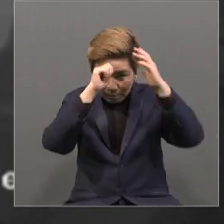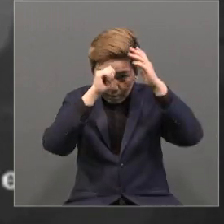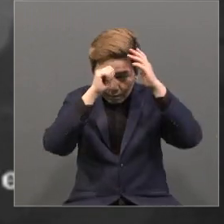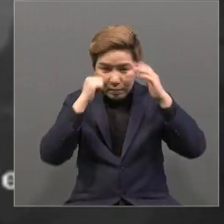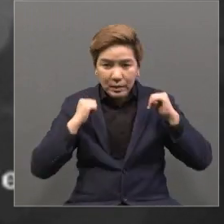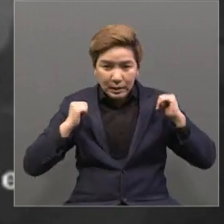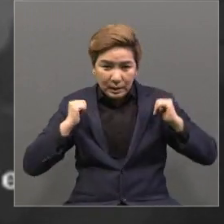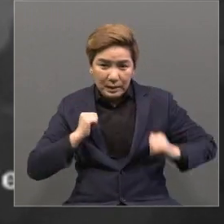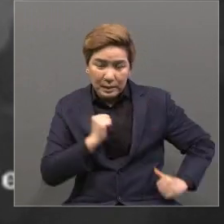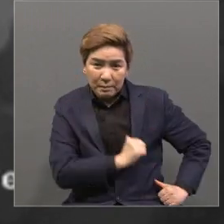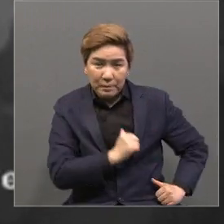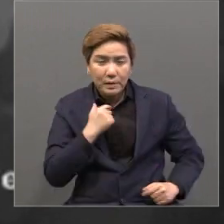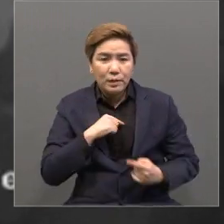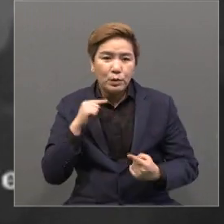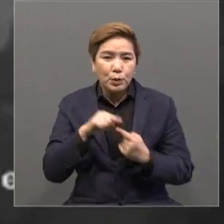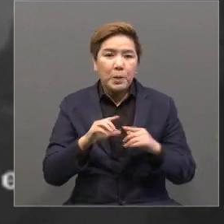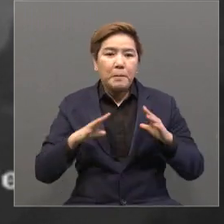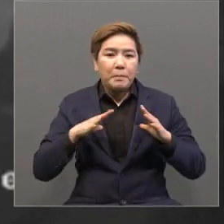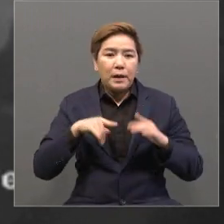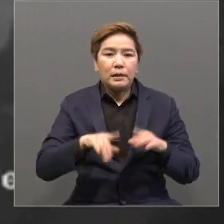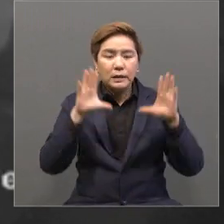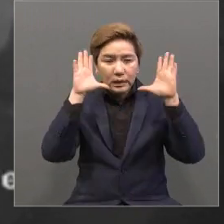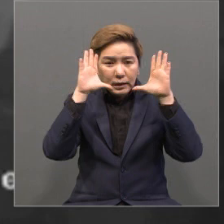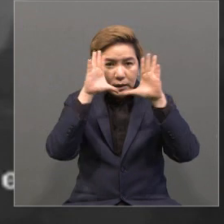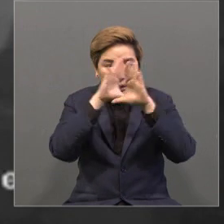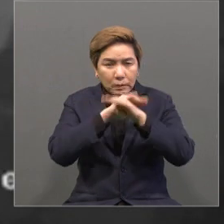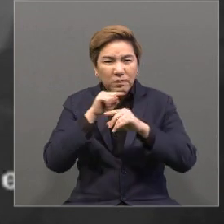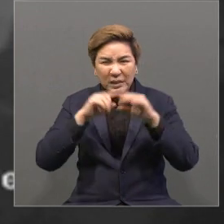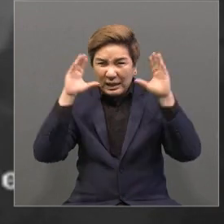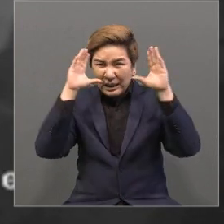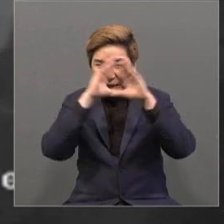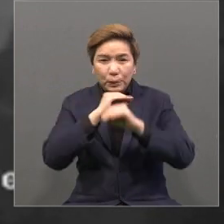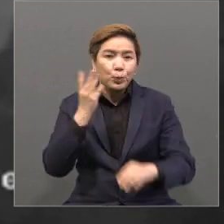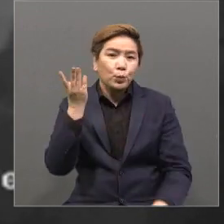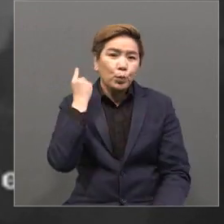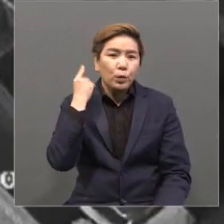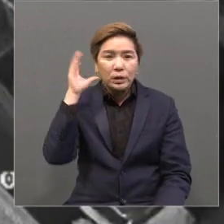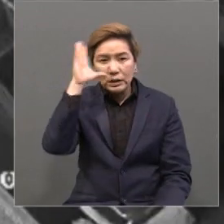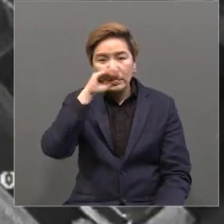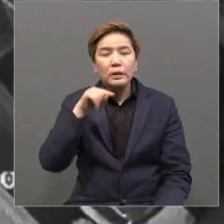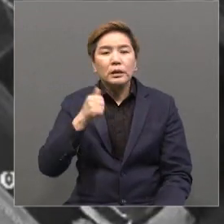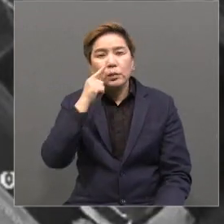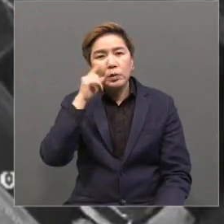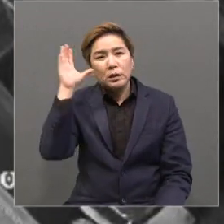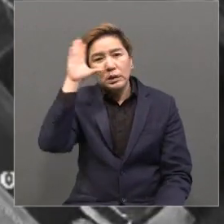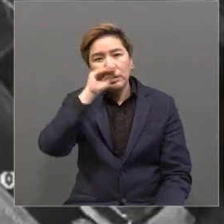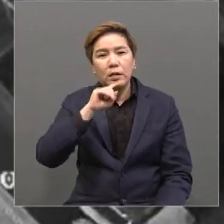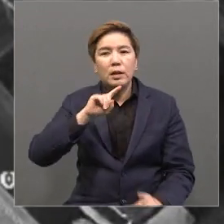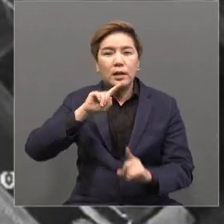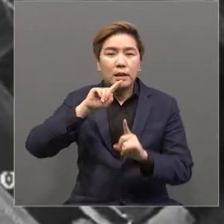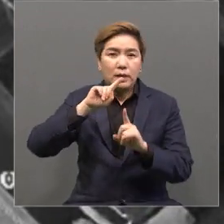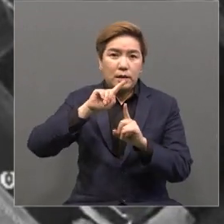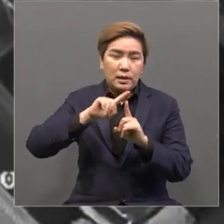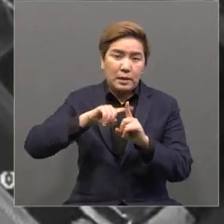แล้วก็มีกระเป๋าสะพายนะมาที่หอพักแห่งหนึ่งในช่วงกลางดึกอันนี้กลางดึกเมื่อคืนนี้เองคุณผู้ชมดึกคืนของวันที่